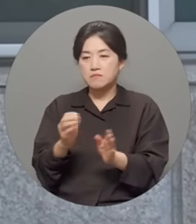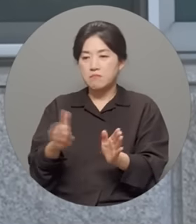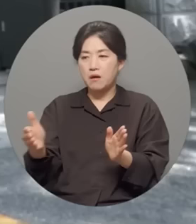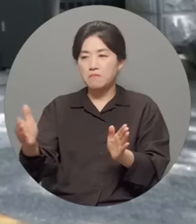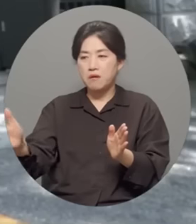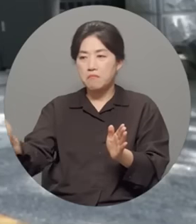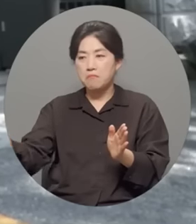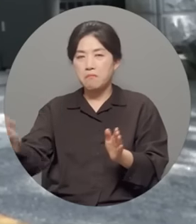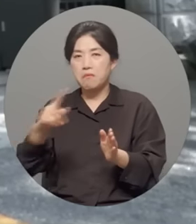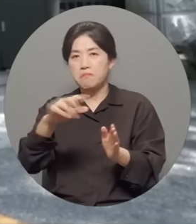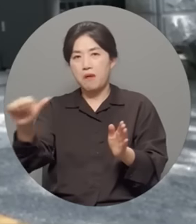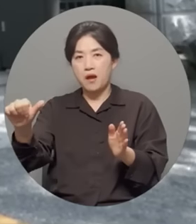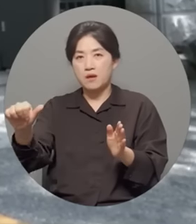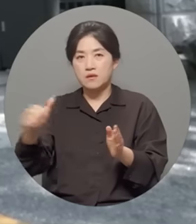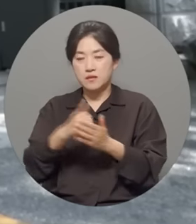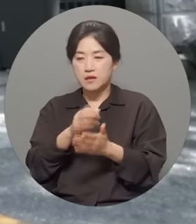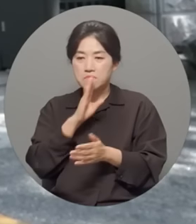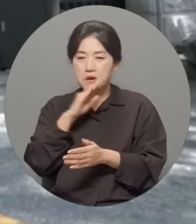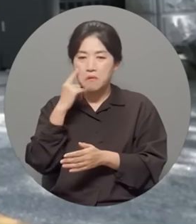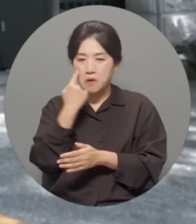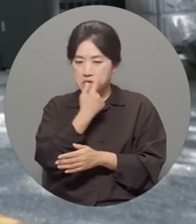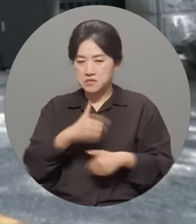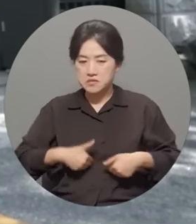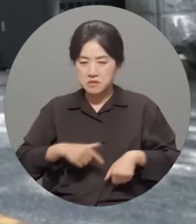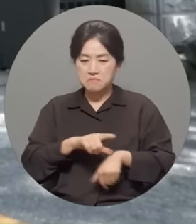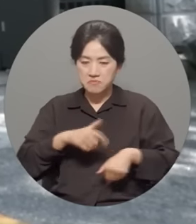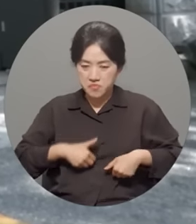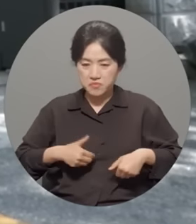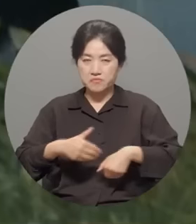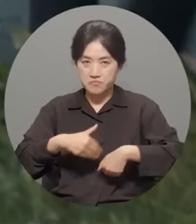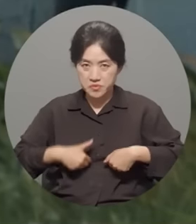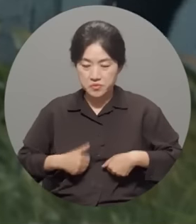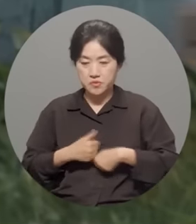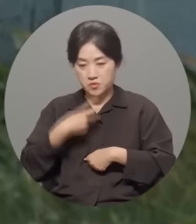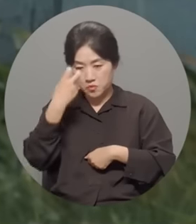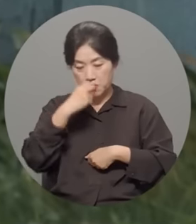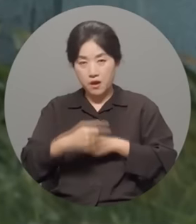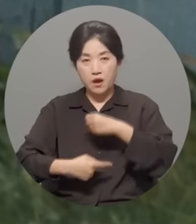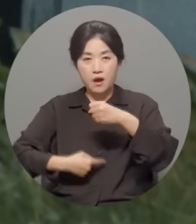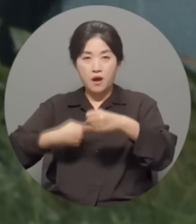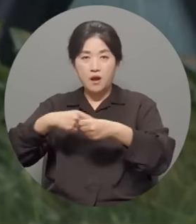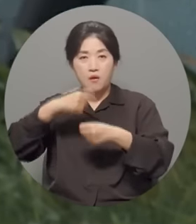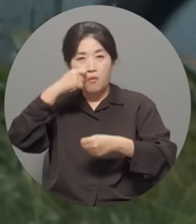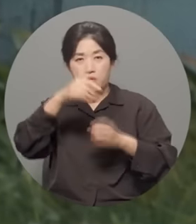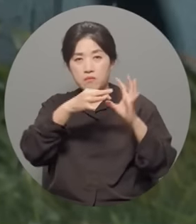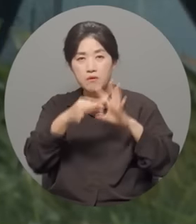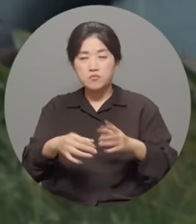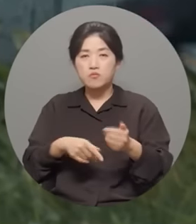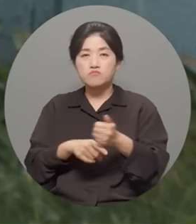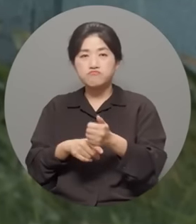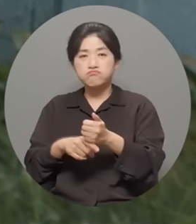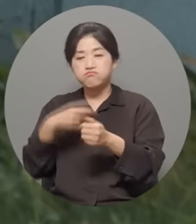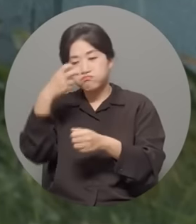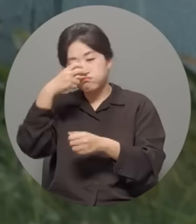연장했습니다. 사실 확인에 시간이 필요하다는 이유를 들었고 조사는 1년 5개월 가까이 이어졌습니다. 그리고 지난